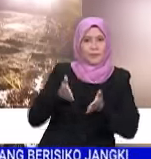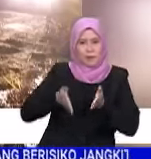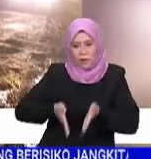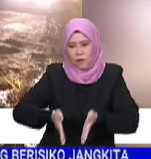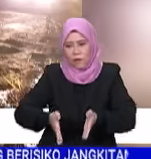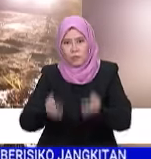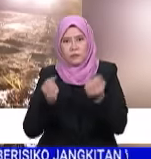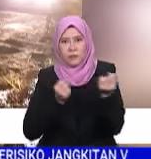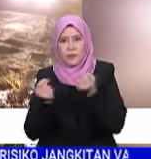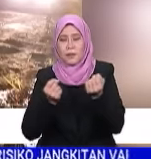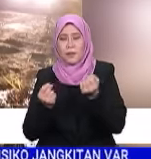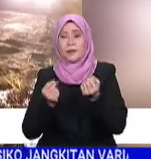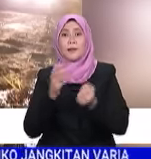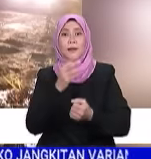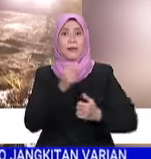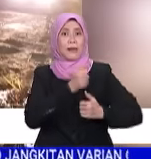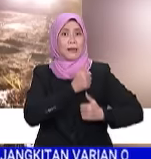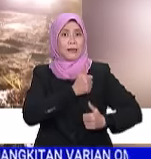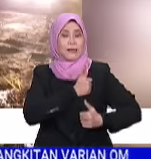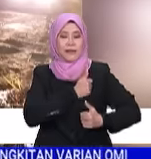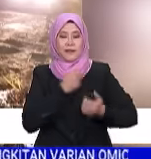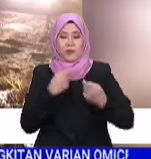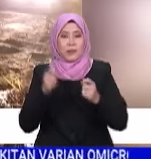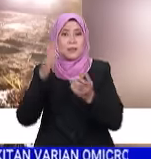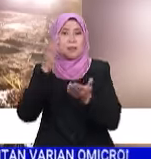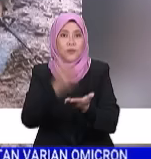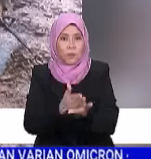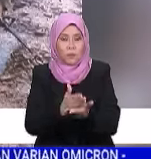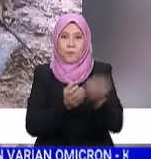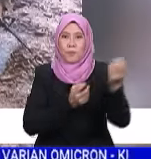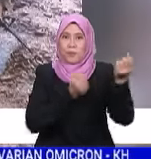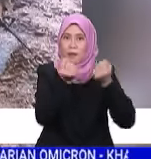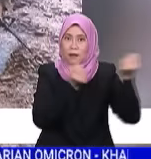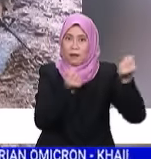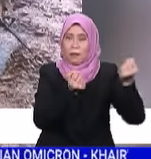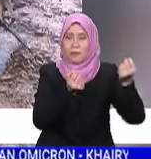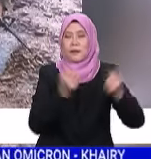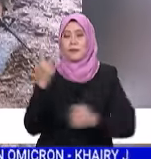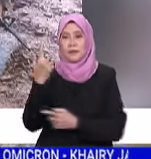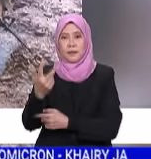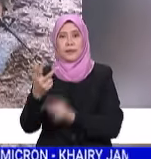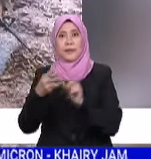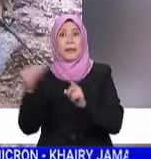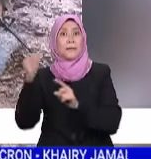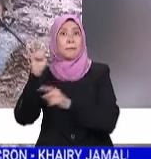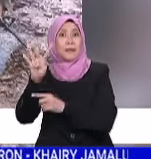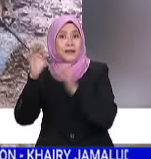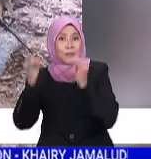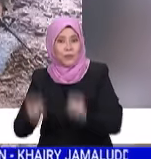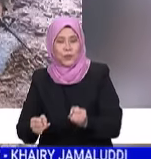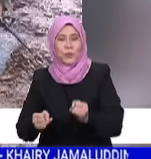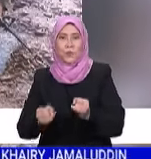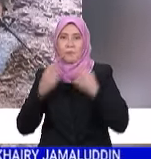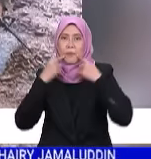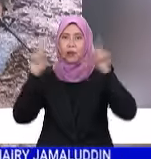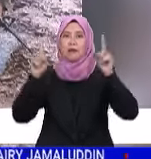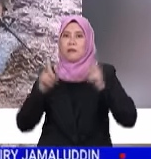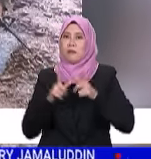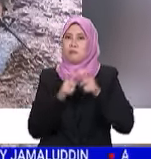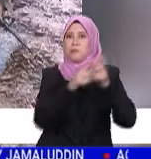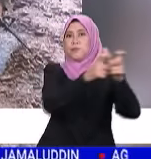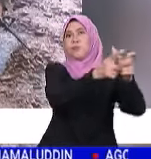berkenaan dan semasa anggota tentera Cuba menahan kenderaan itu tiga daripada empat individu berjaya melarikan